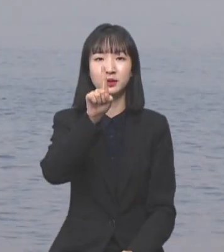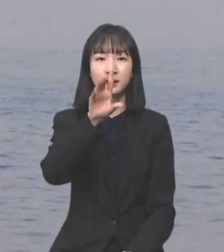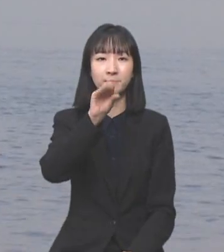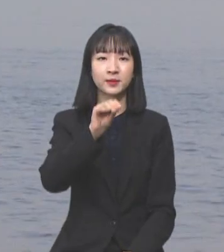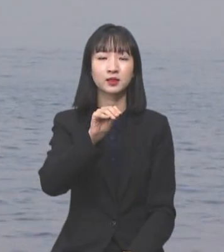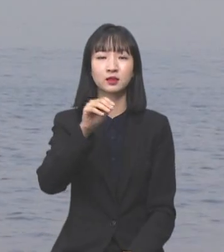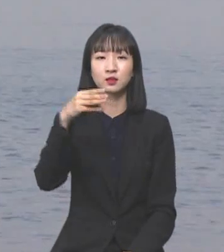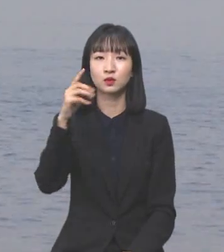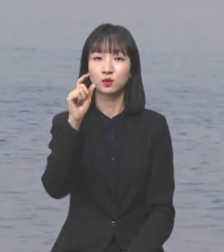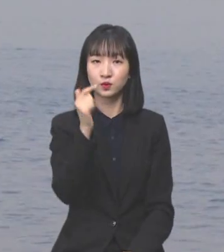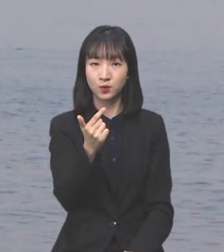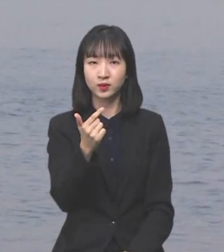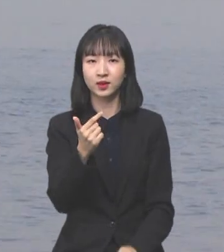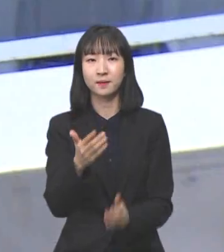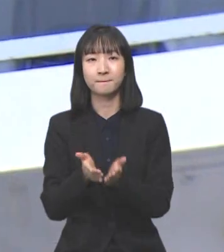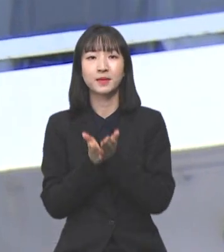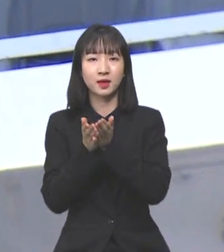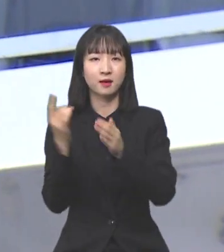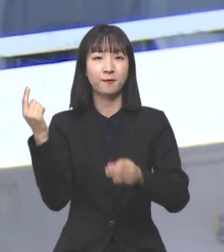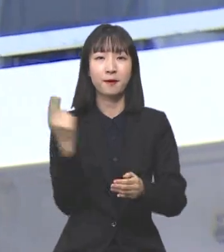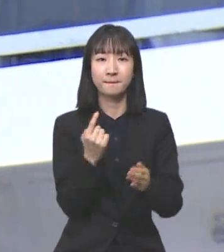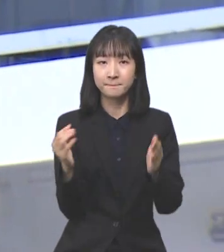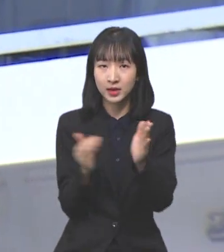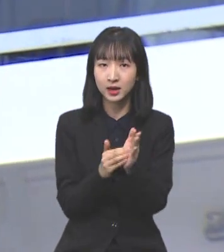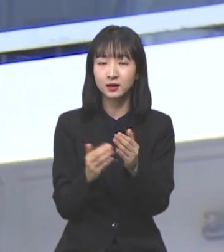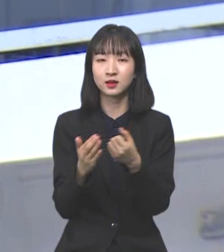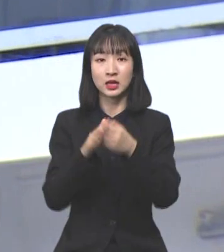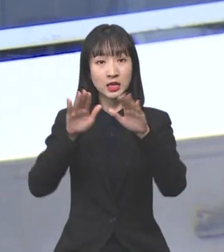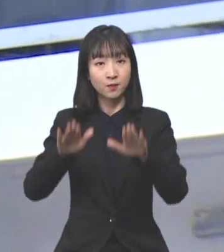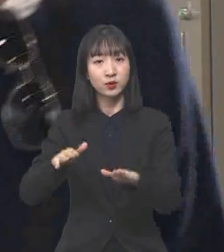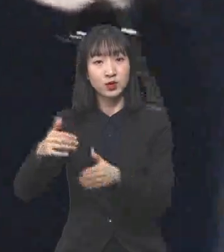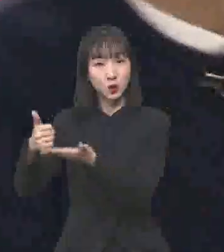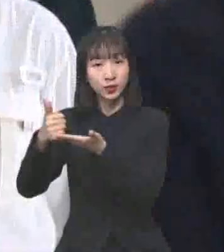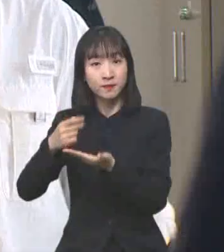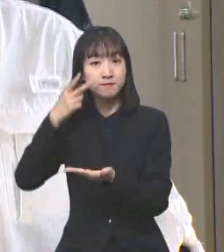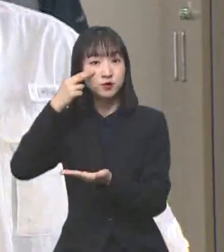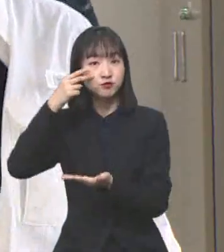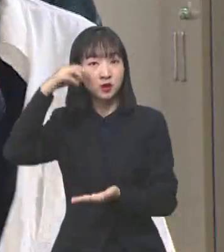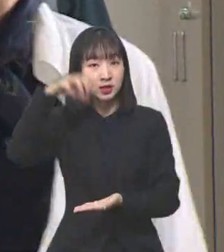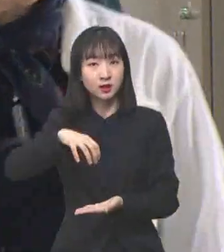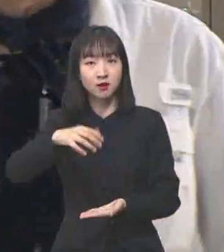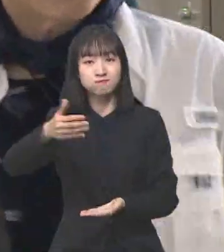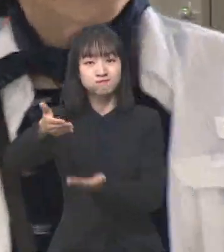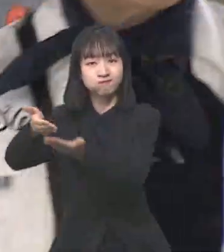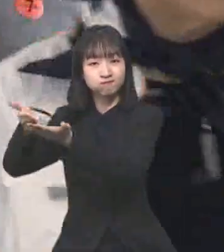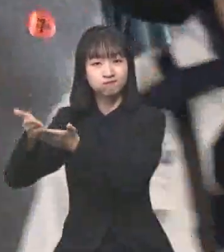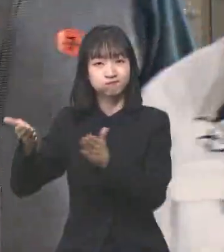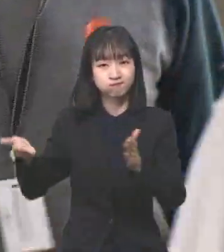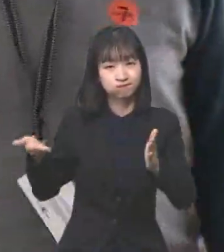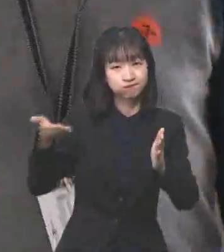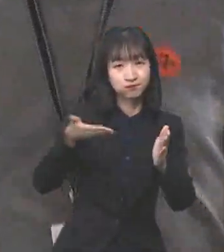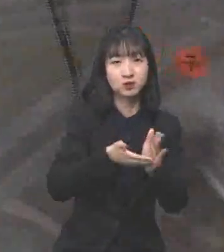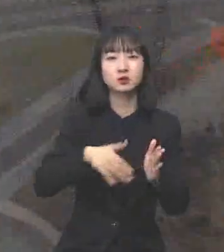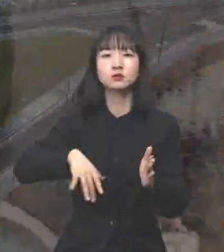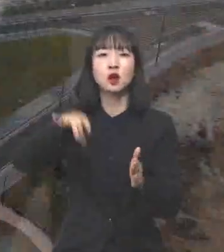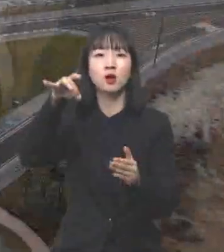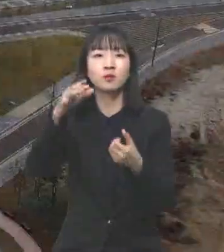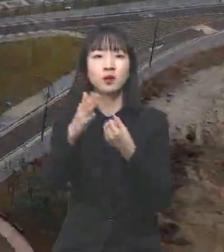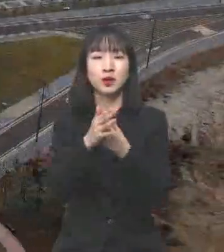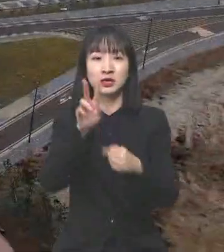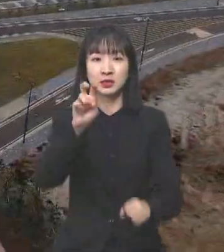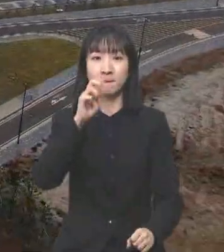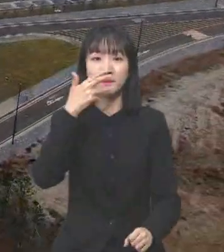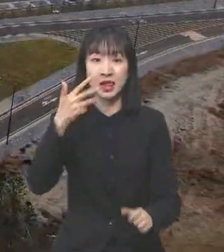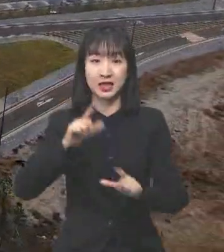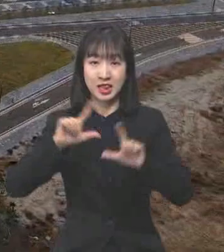크루즈 가출한 바 있습니다 미주 건 생각을 데운 월드 크루즈가 이 판과 이번이 처음인데 28일 다시 월드 크루즈